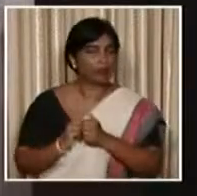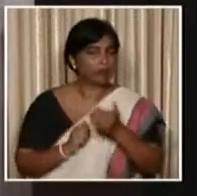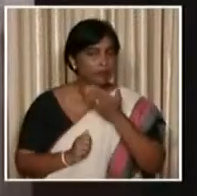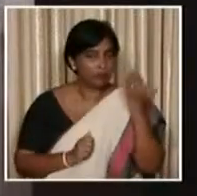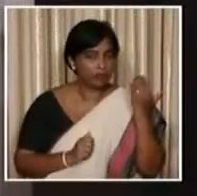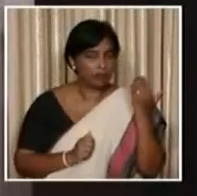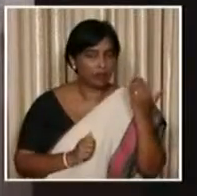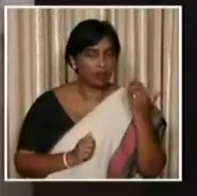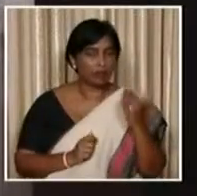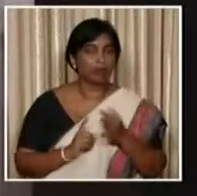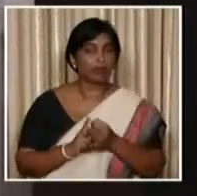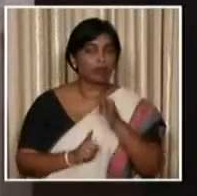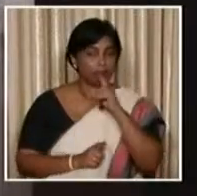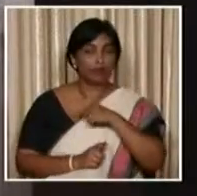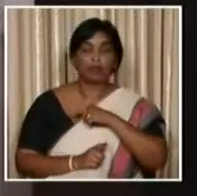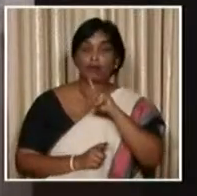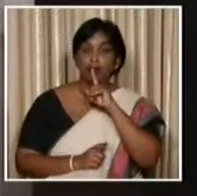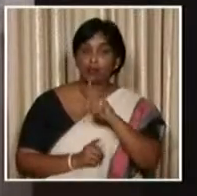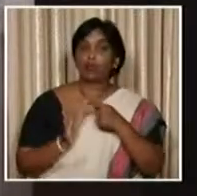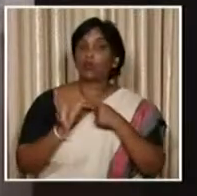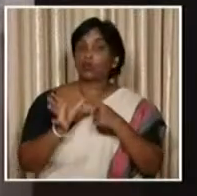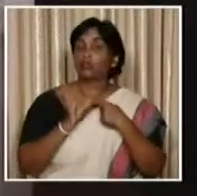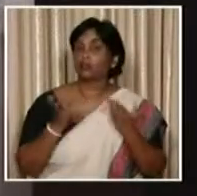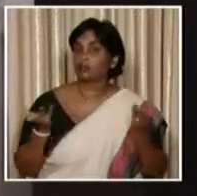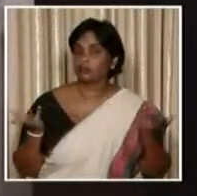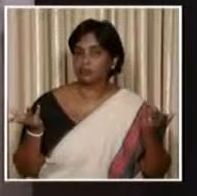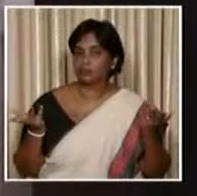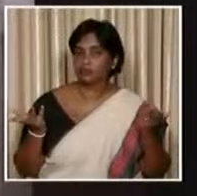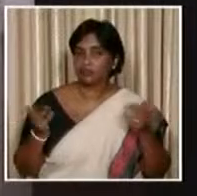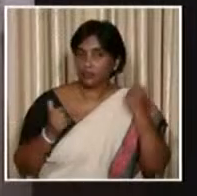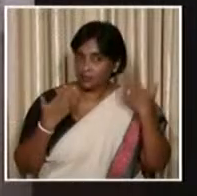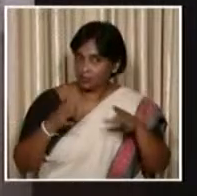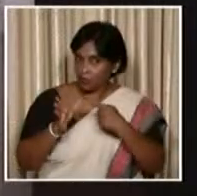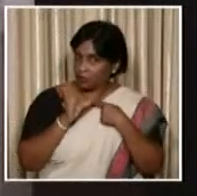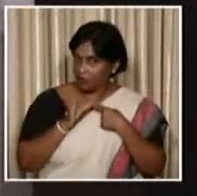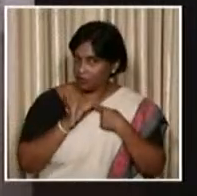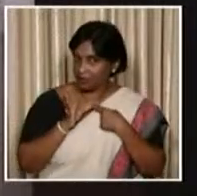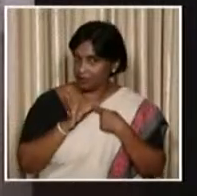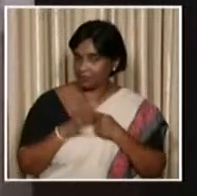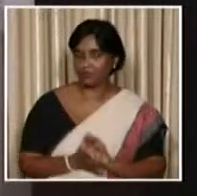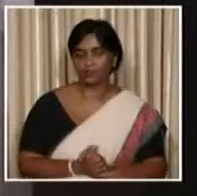කරන්න? ජනාත්මාගේ මං අහනවා ඒකට උත්තරේ. කතා කරලා ඉවරන් පස්සේ උත්තරේ දෙන්න.